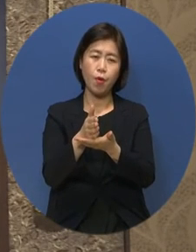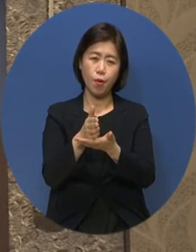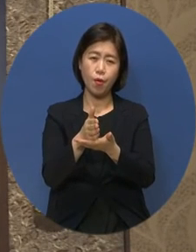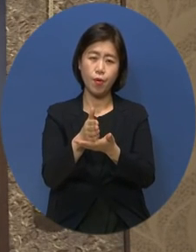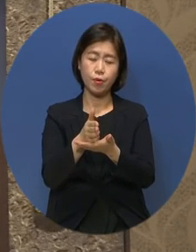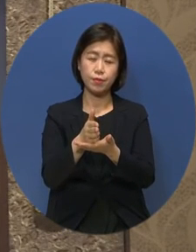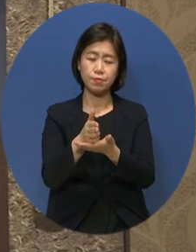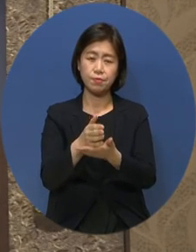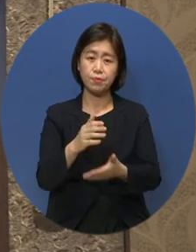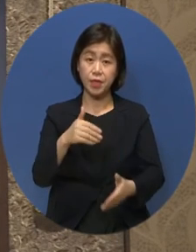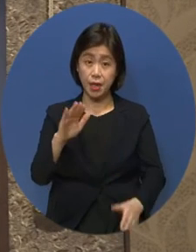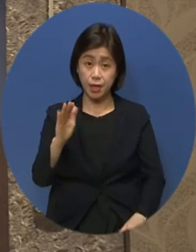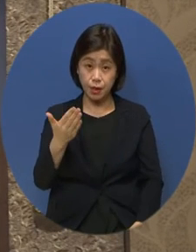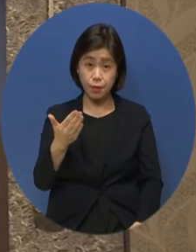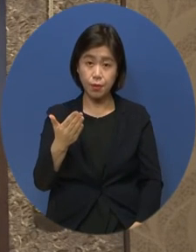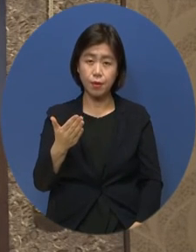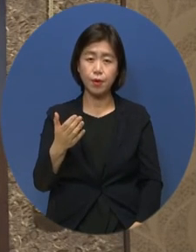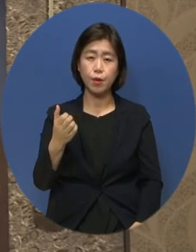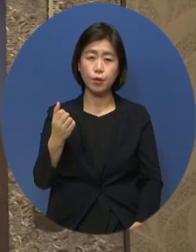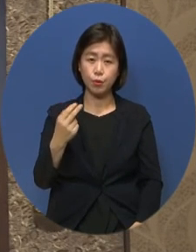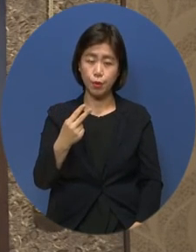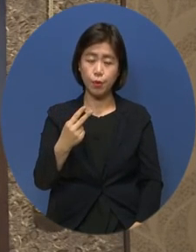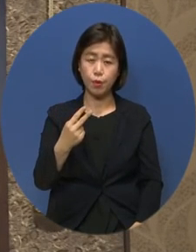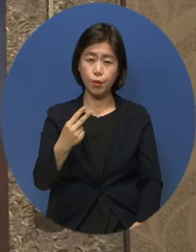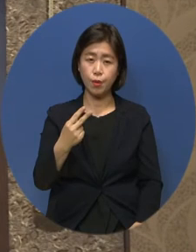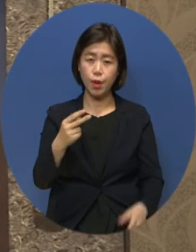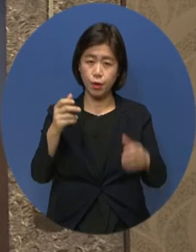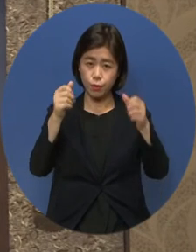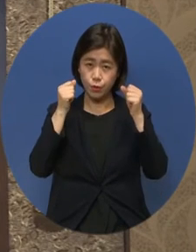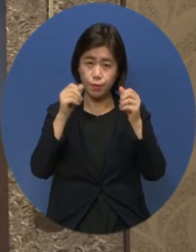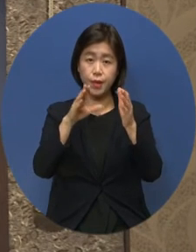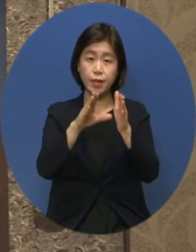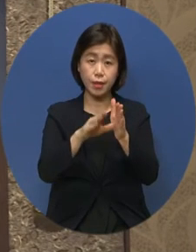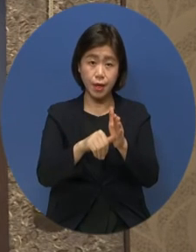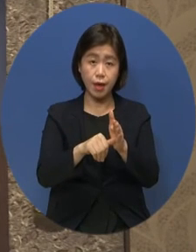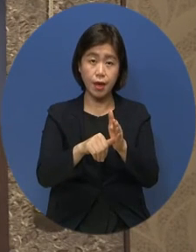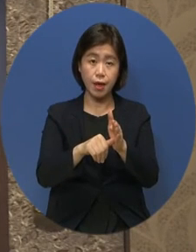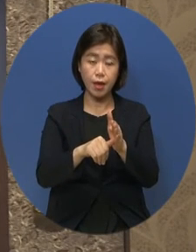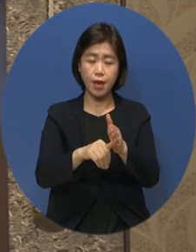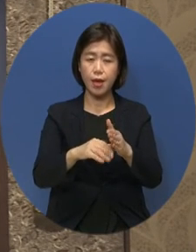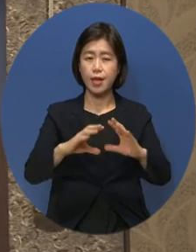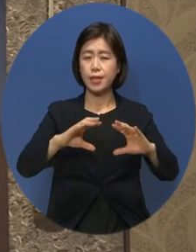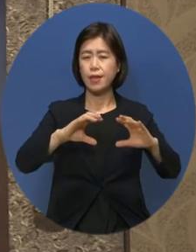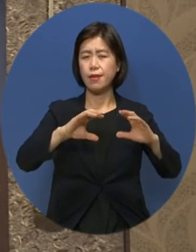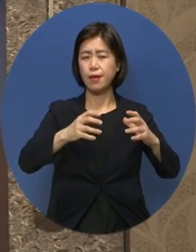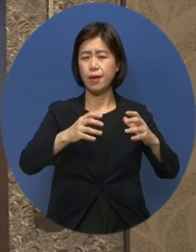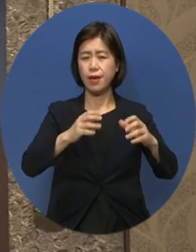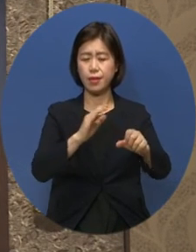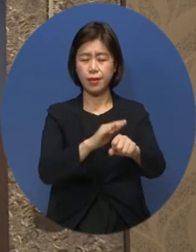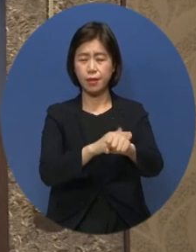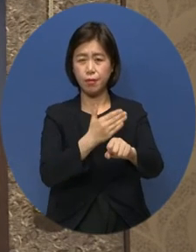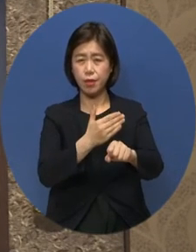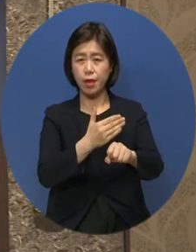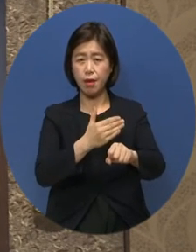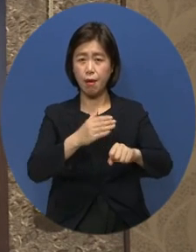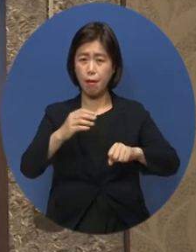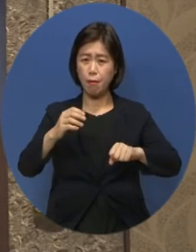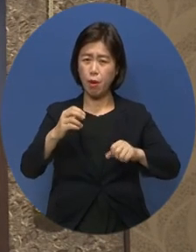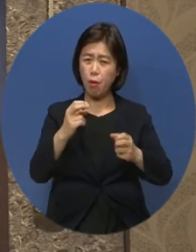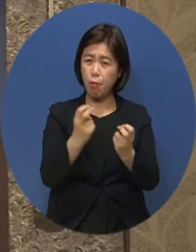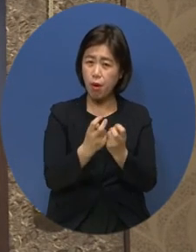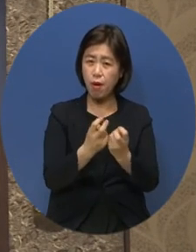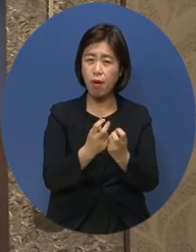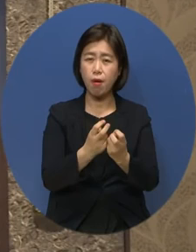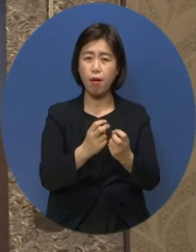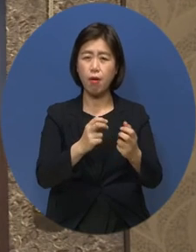진로는 조금도 망설임 없이 아 이런 세상의 잘못된 관행이나 정책 제도를 바꾸는 데